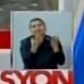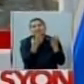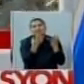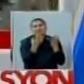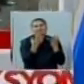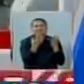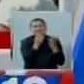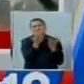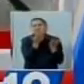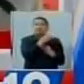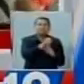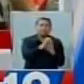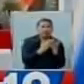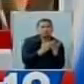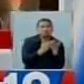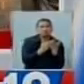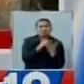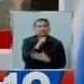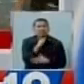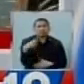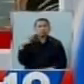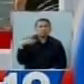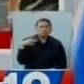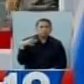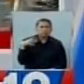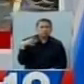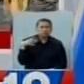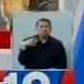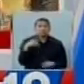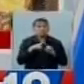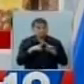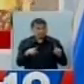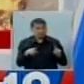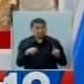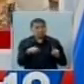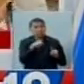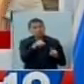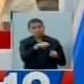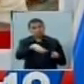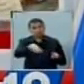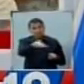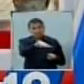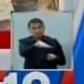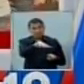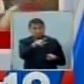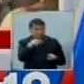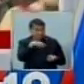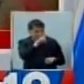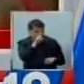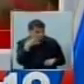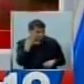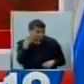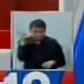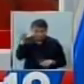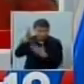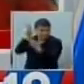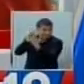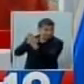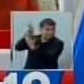naghintay at nakaboto na. Pero so far, itong mga to, alam niyo naman po ito, ano? Nabasa niyo po, ano? Eh, parang wala naman